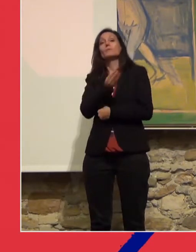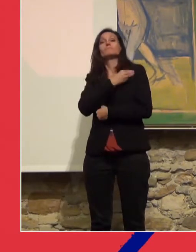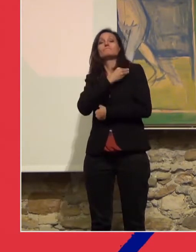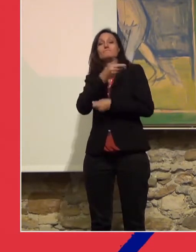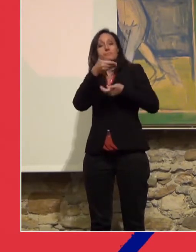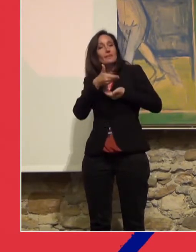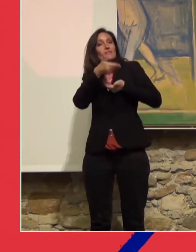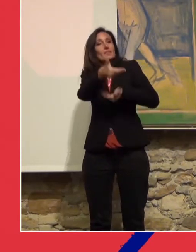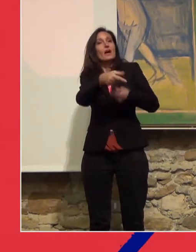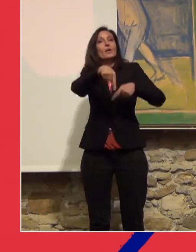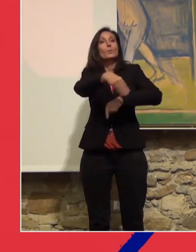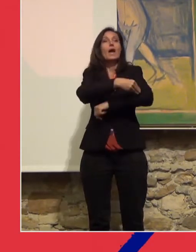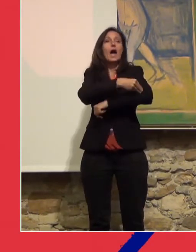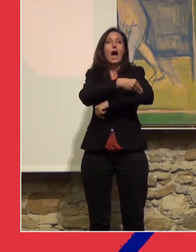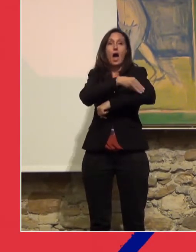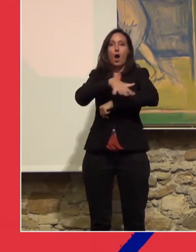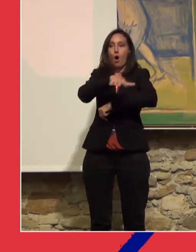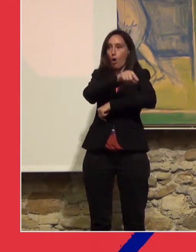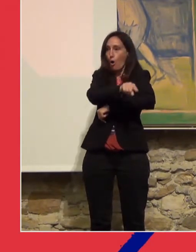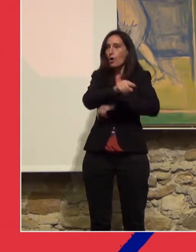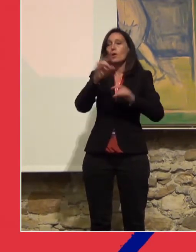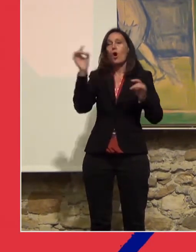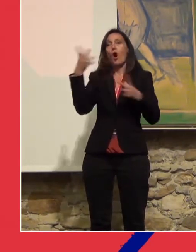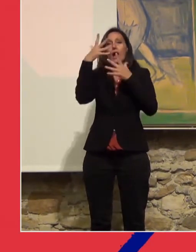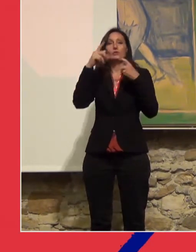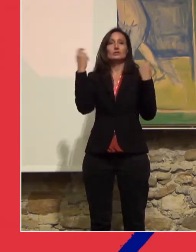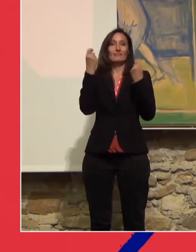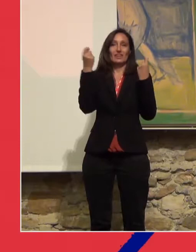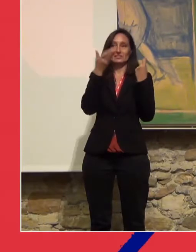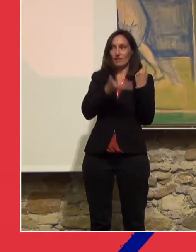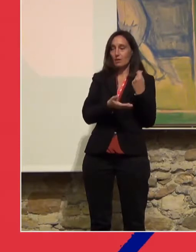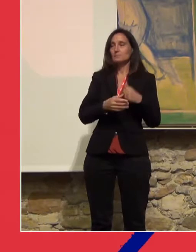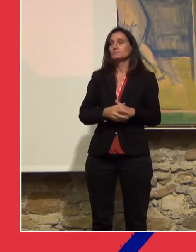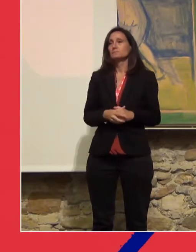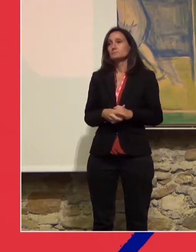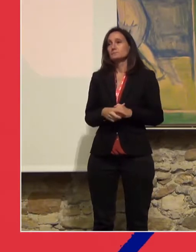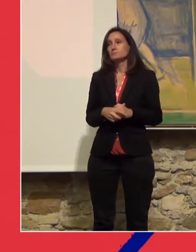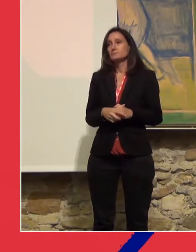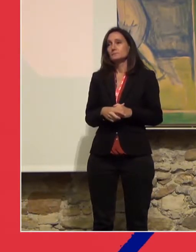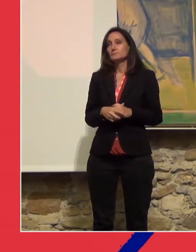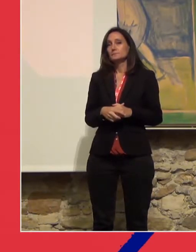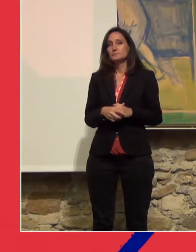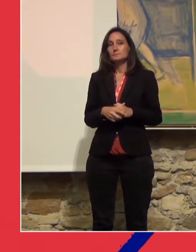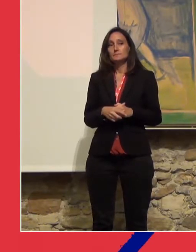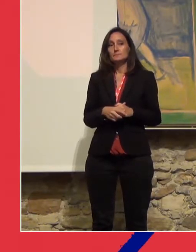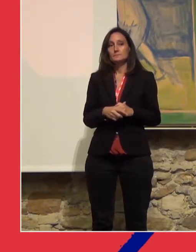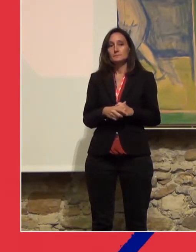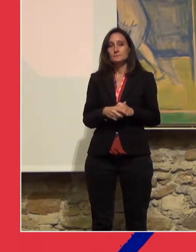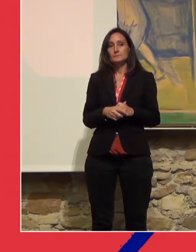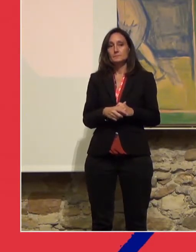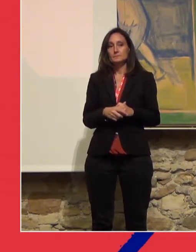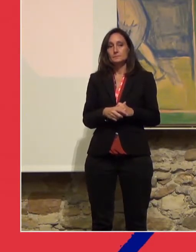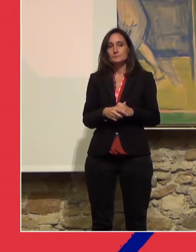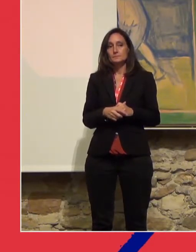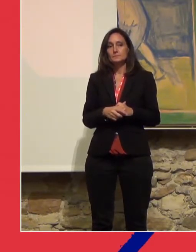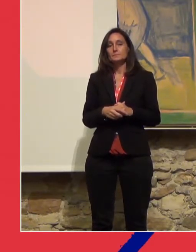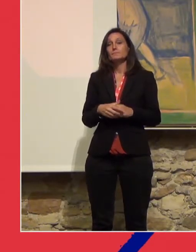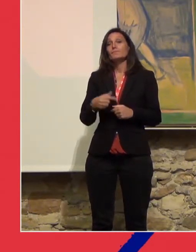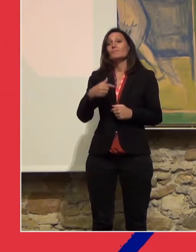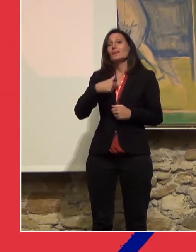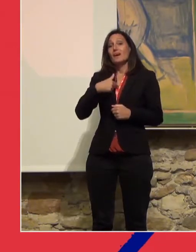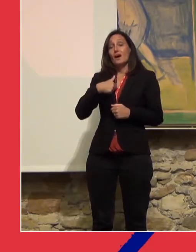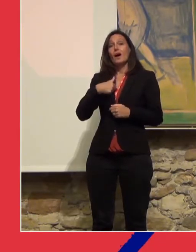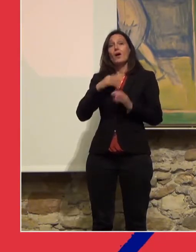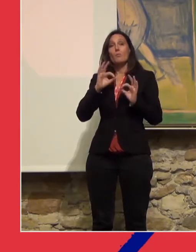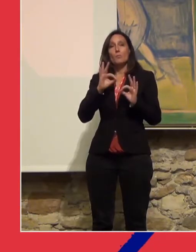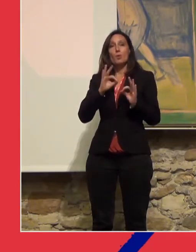Ancona per questo avvenimento. La mia sarà una lettura di nome